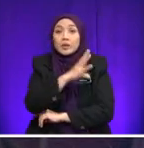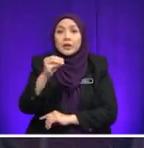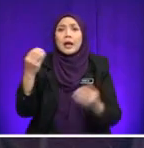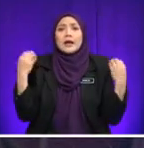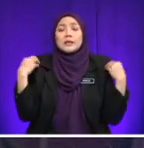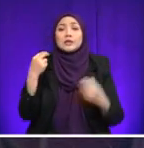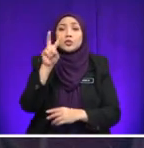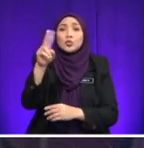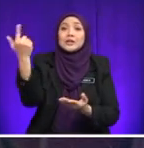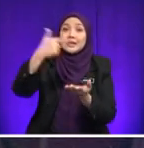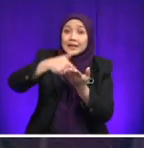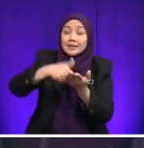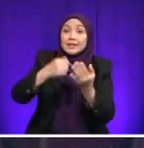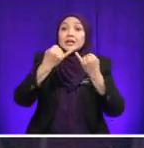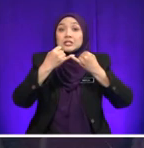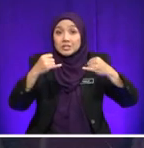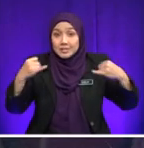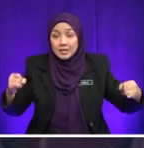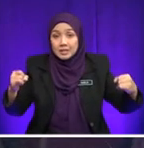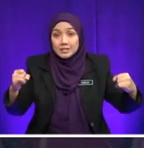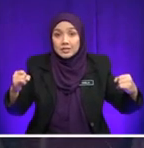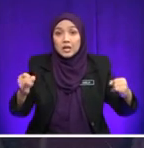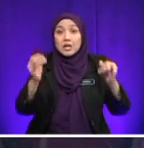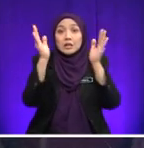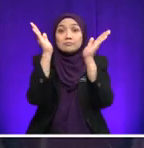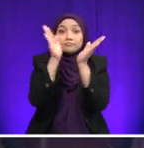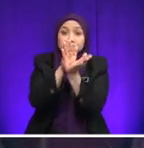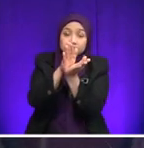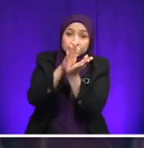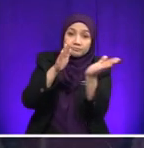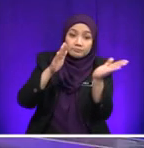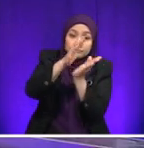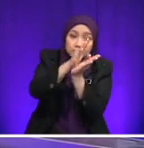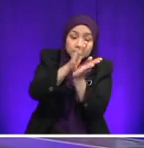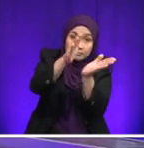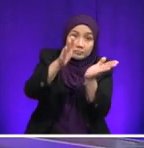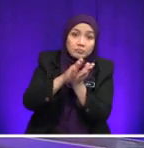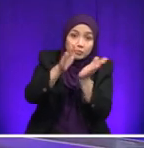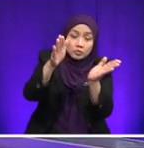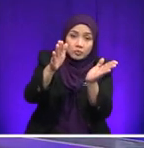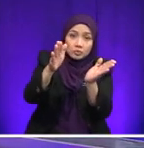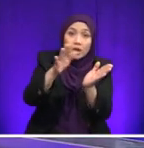tirus segitiga bersudut cakap Adakah segi dua segitiga